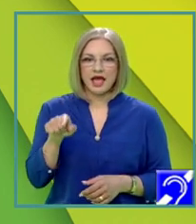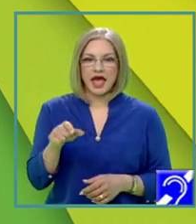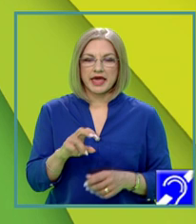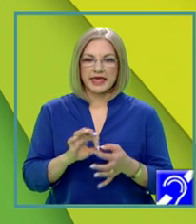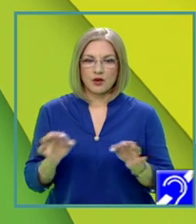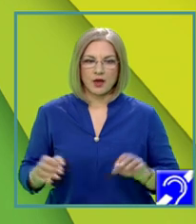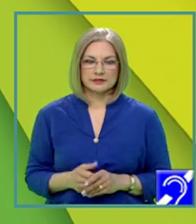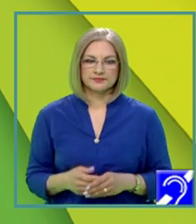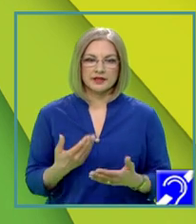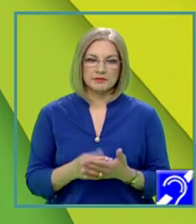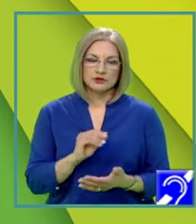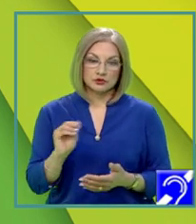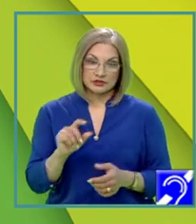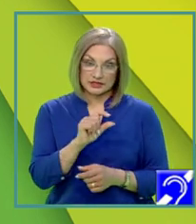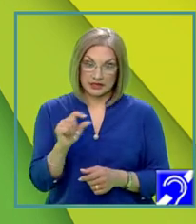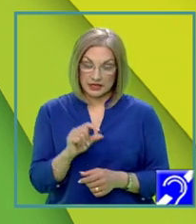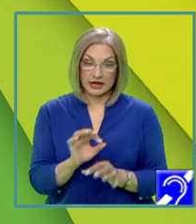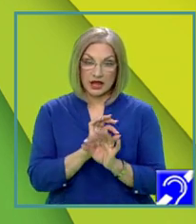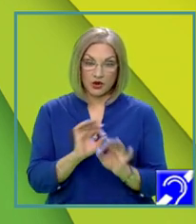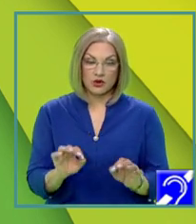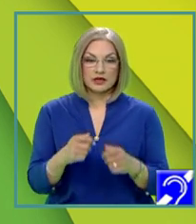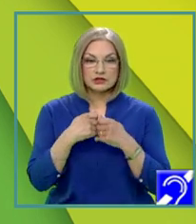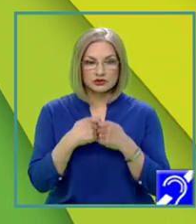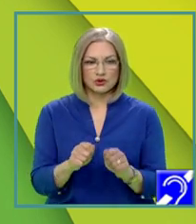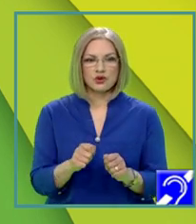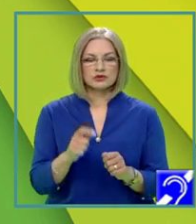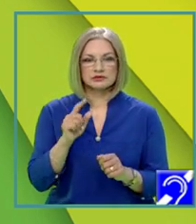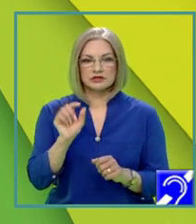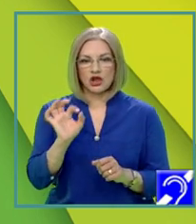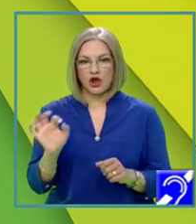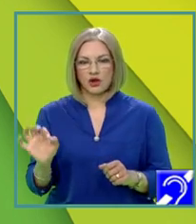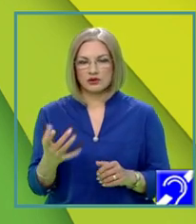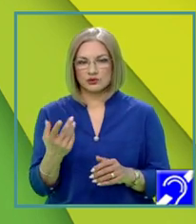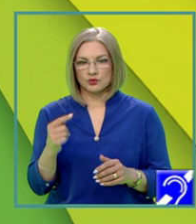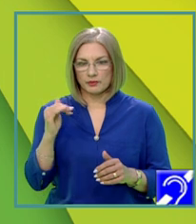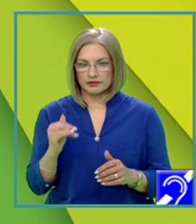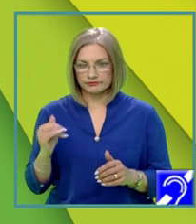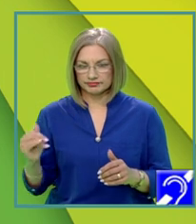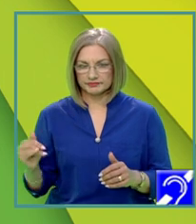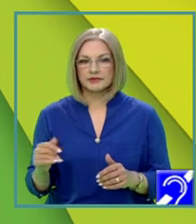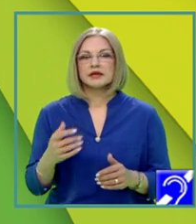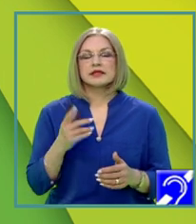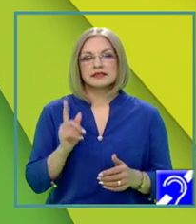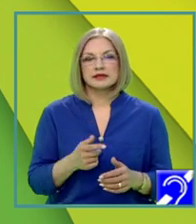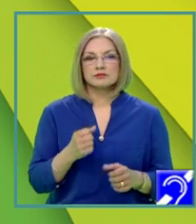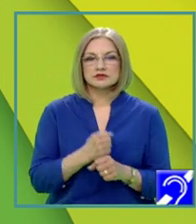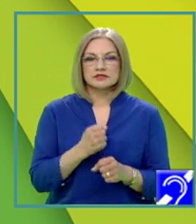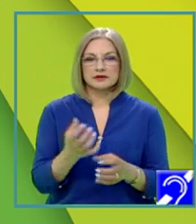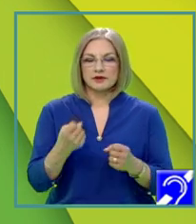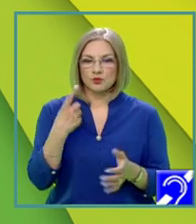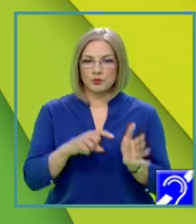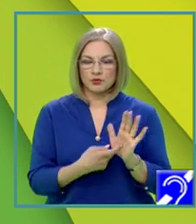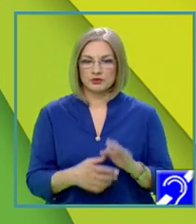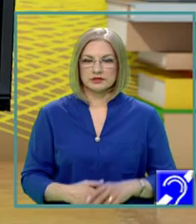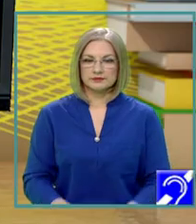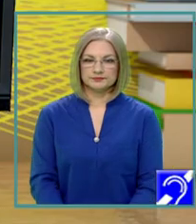pentru scrierea corectă a tuturor coeficienților reactanților și produselor de reacție veți primi un